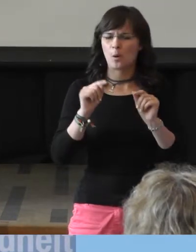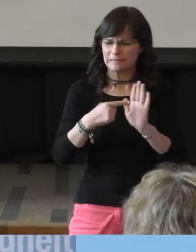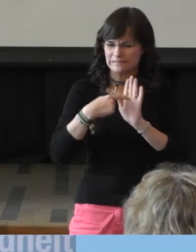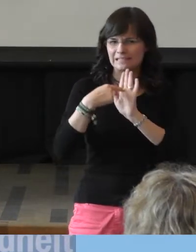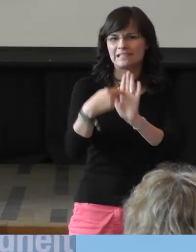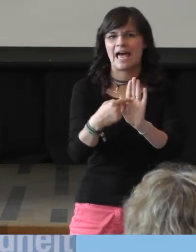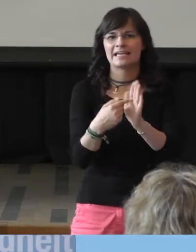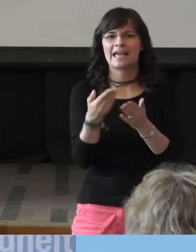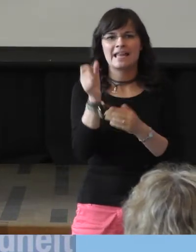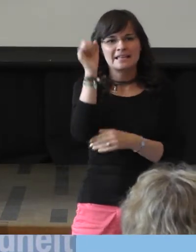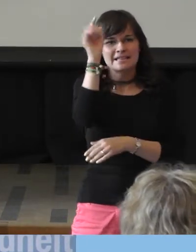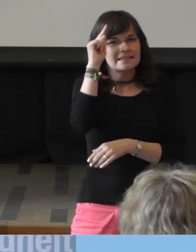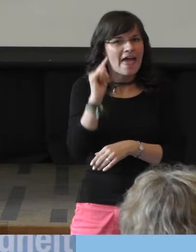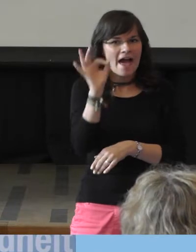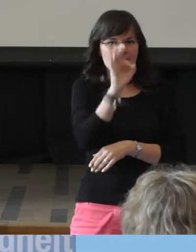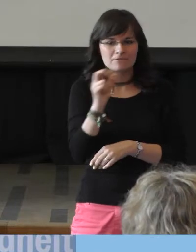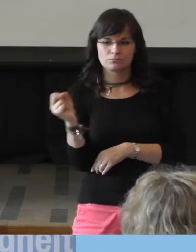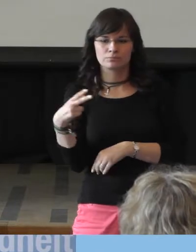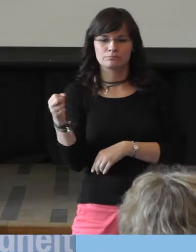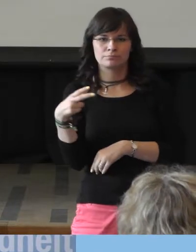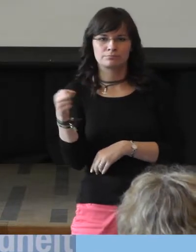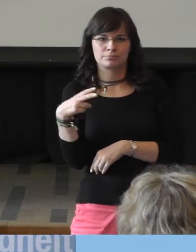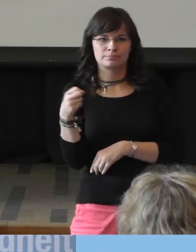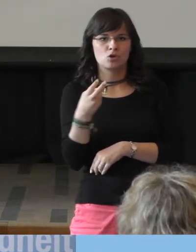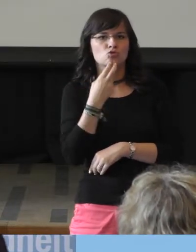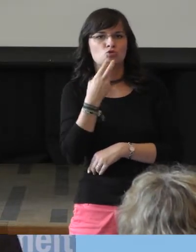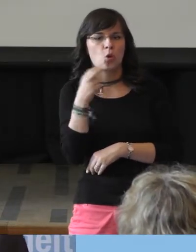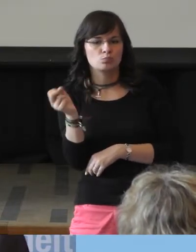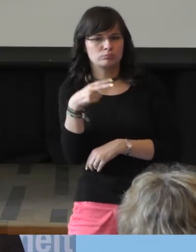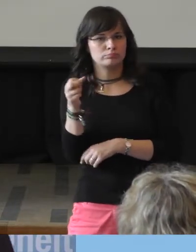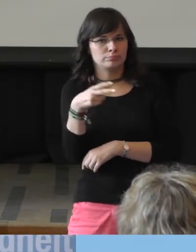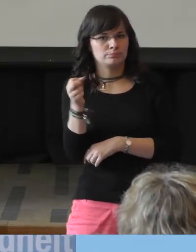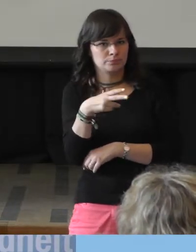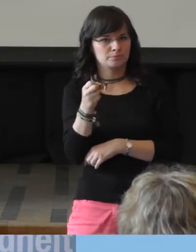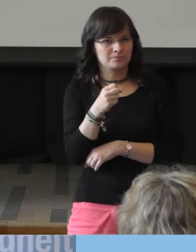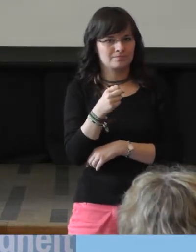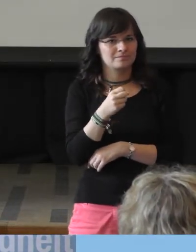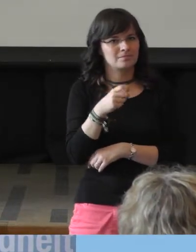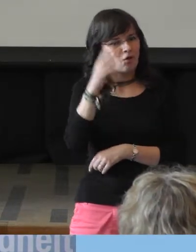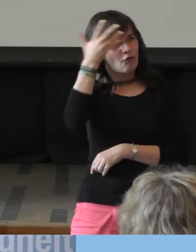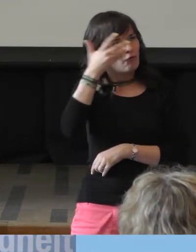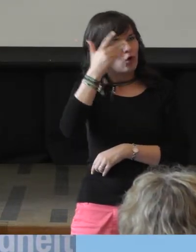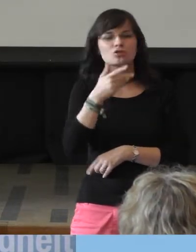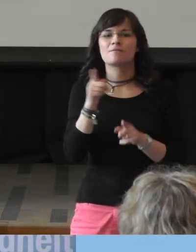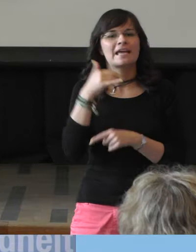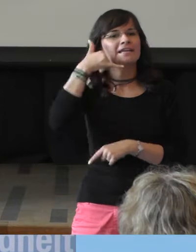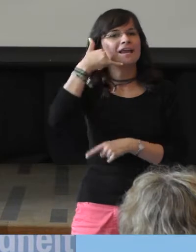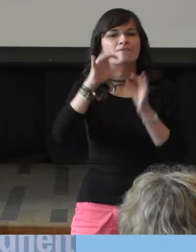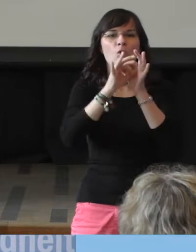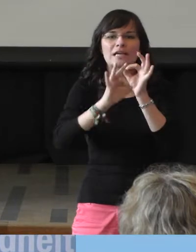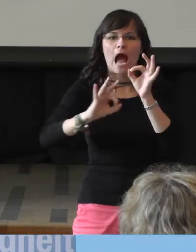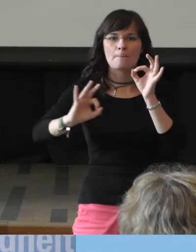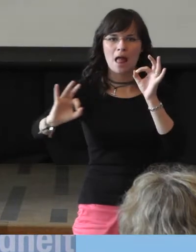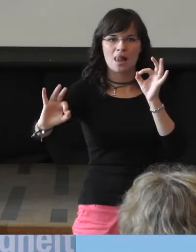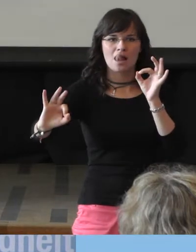Nerv Impulse sendet. Ein Nerv ist ja nichts anderes wie ein Bündel von Kabeln, von Telefonkabeln. Und wenn